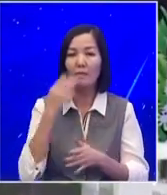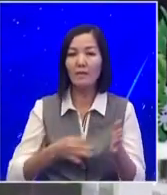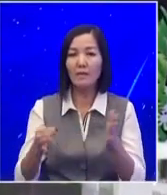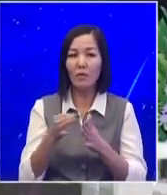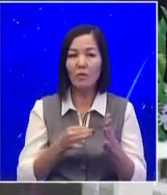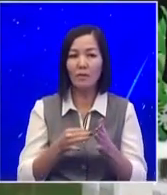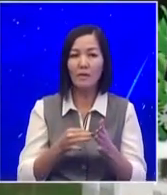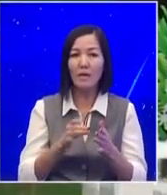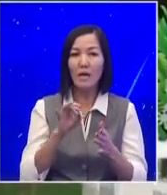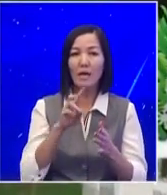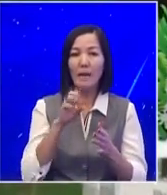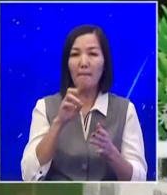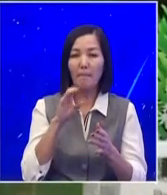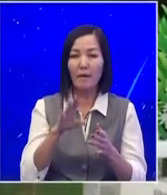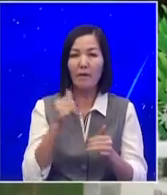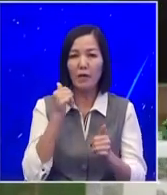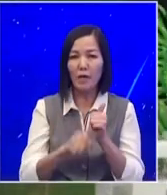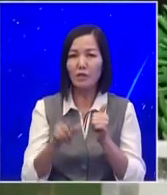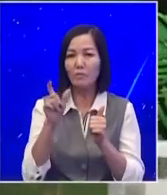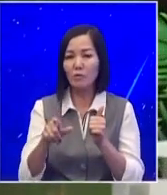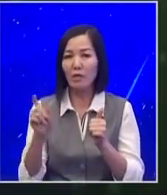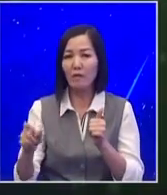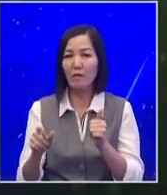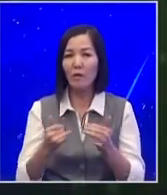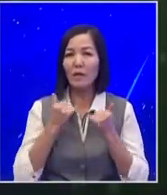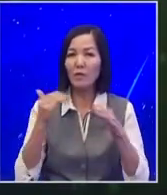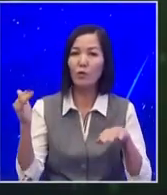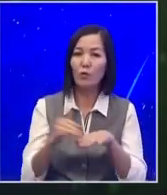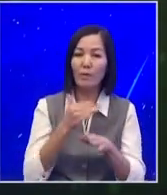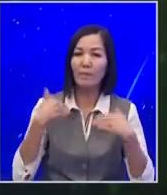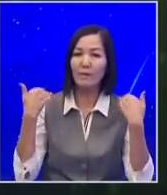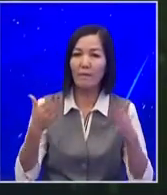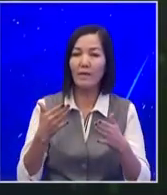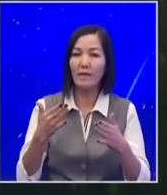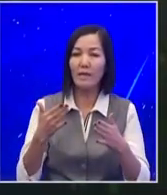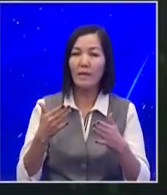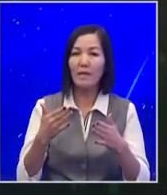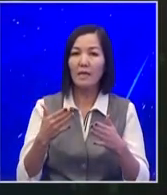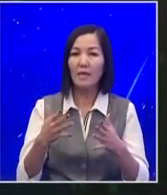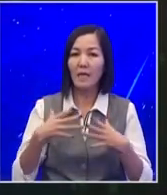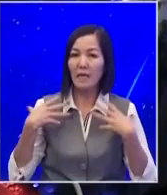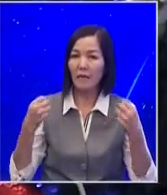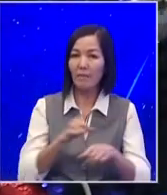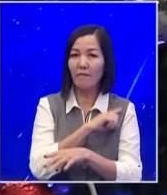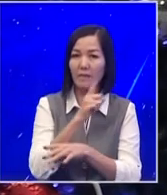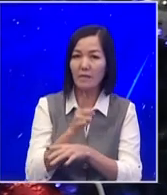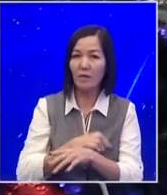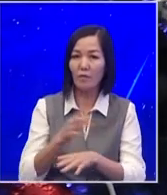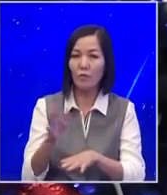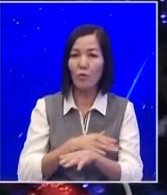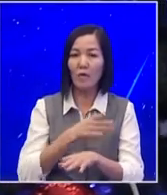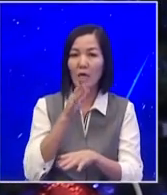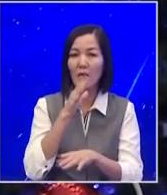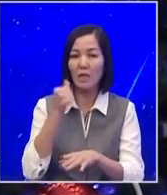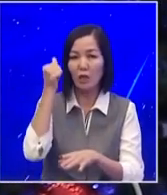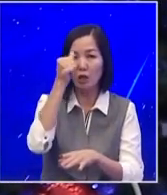области Алимгазы Раймбекова. Каждому глава региона адресовал теплые поздравления и пожелания крепкого здоровья, долгих лет жизни